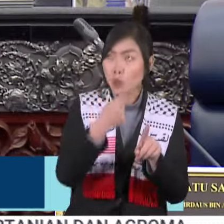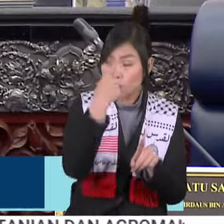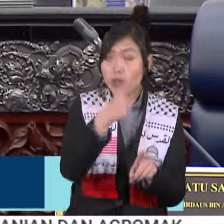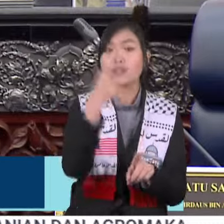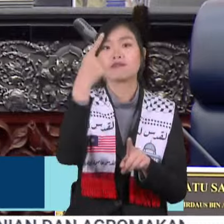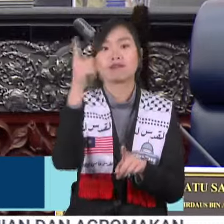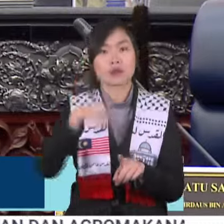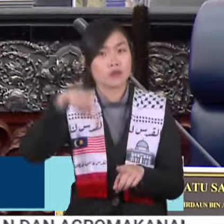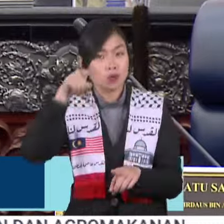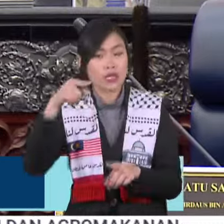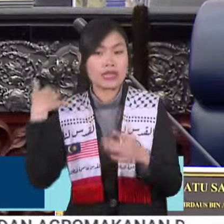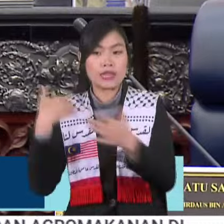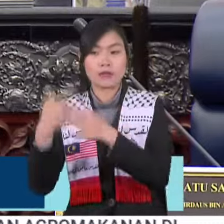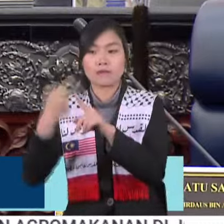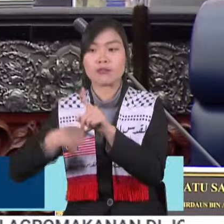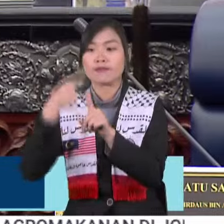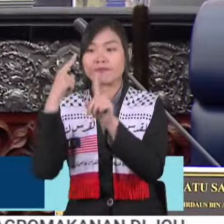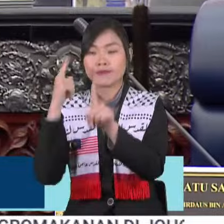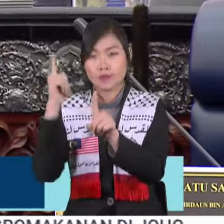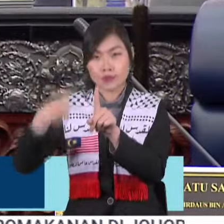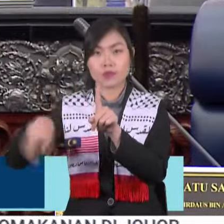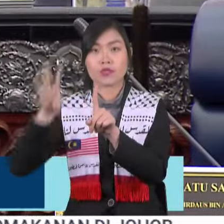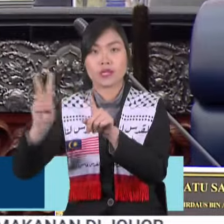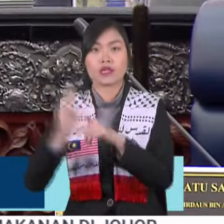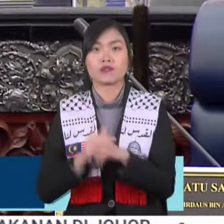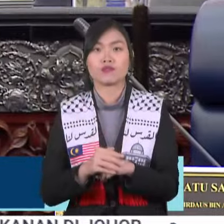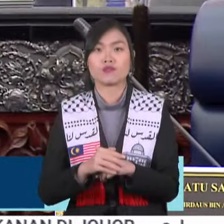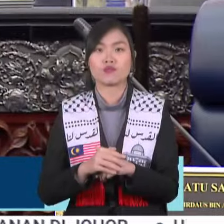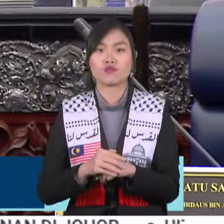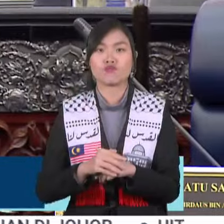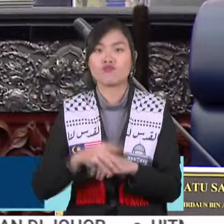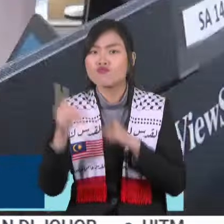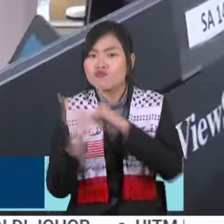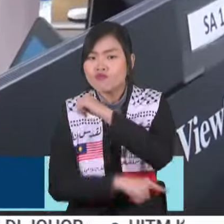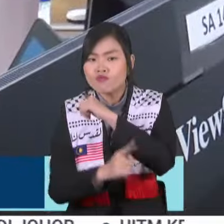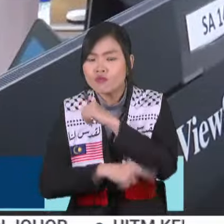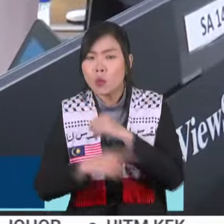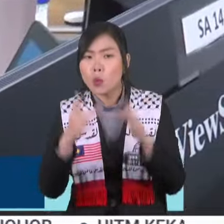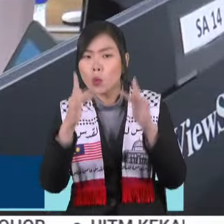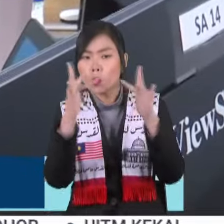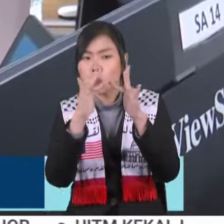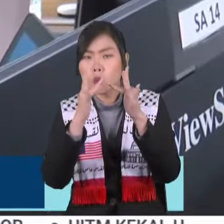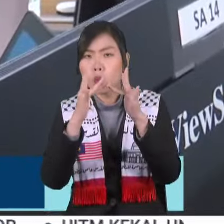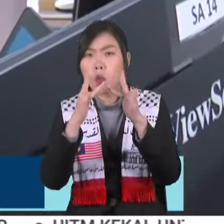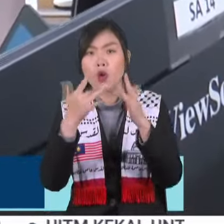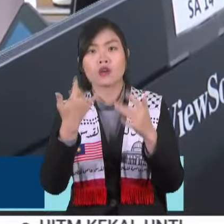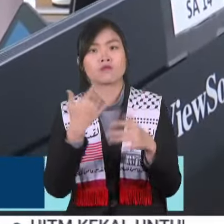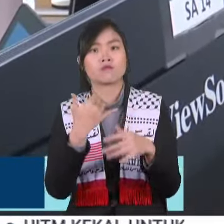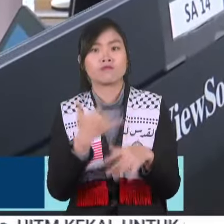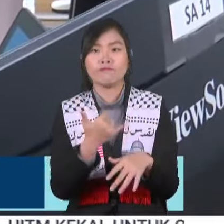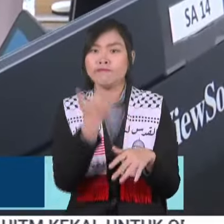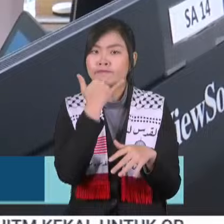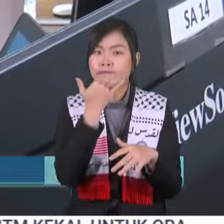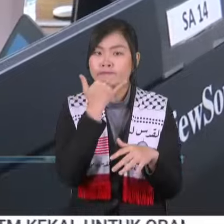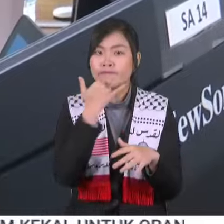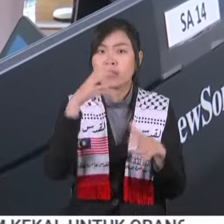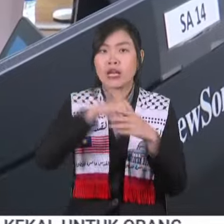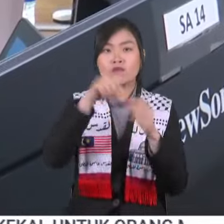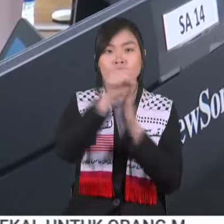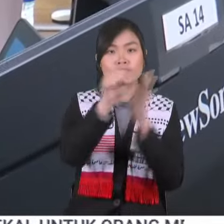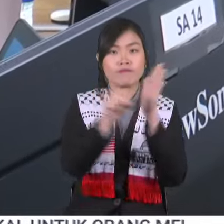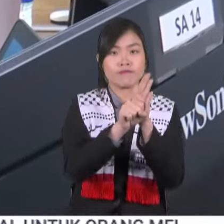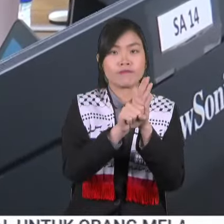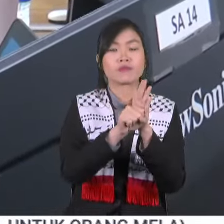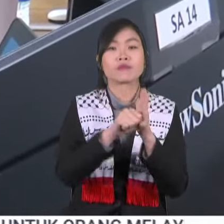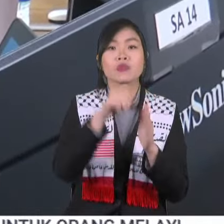lalu. Timbalan Menteri Komunikasi menyatakan tindakan diambil terhadap kandungan dalam talian yang melanggar peruntukan Seksyen 233